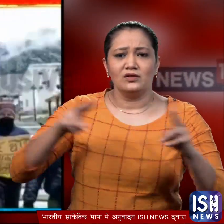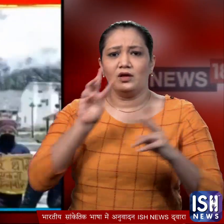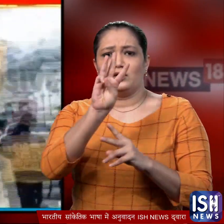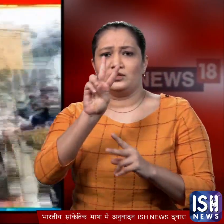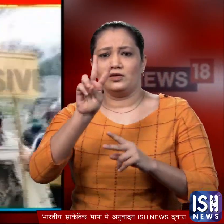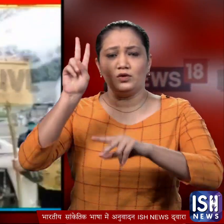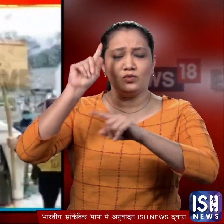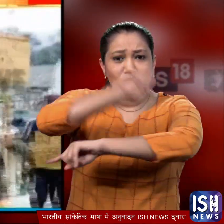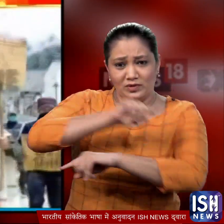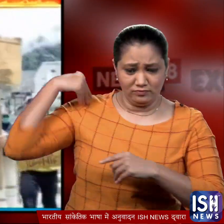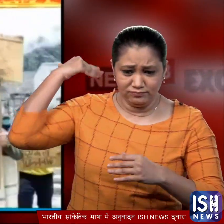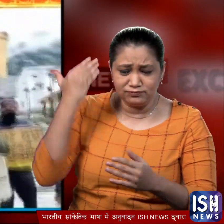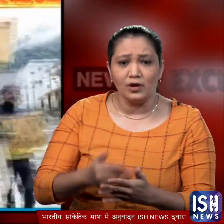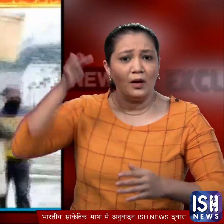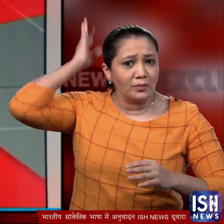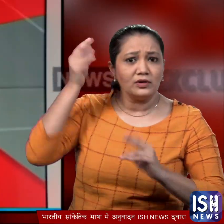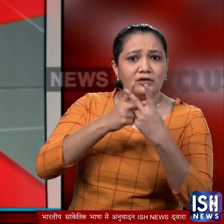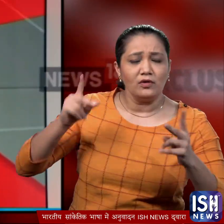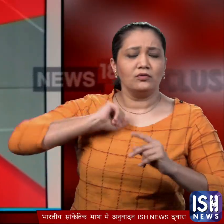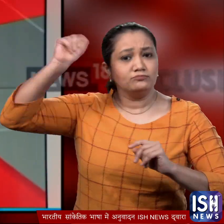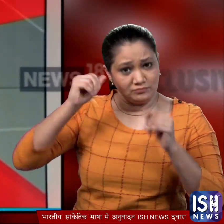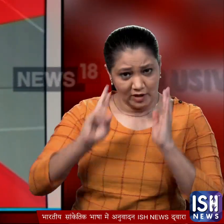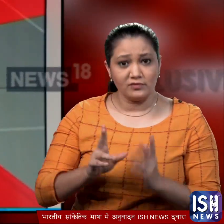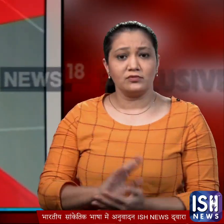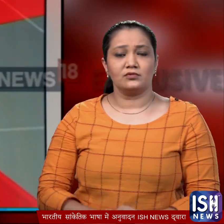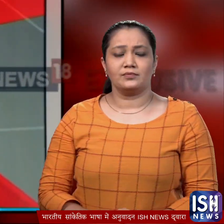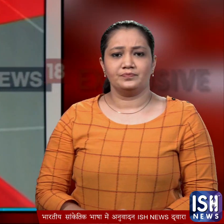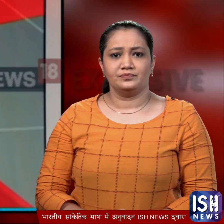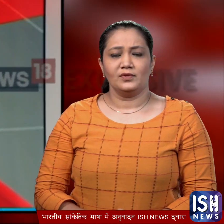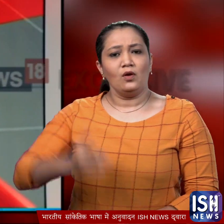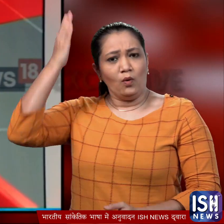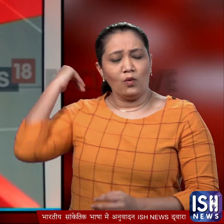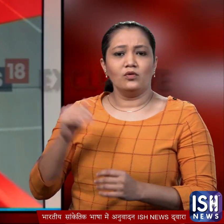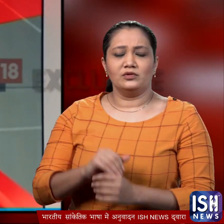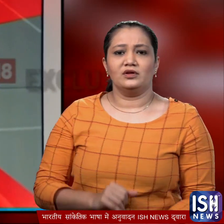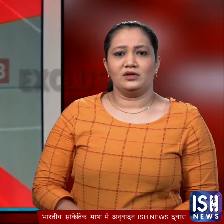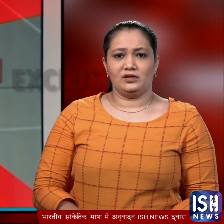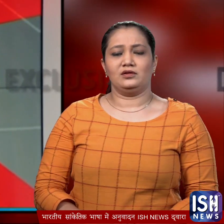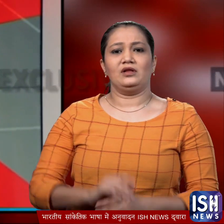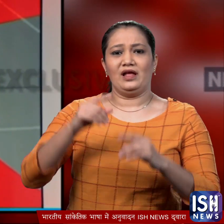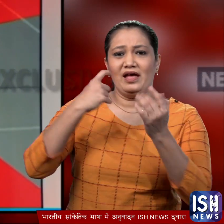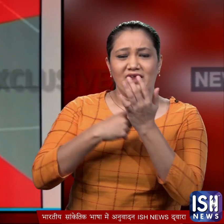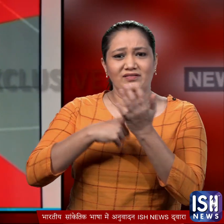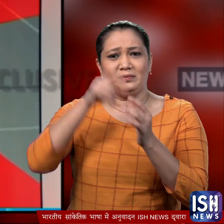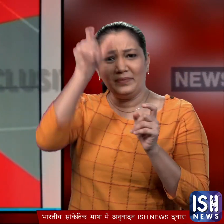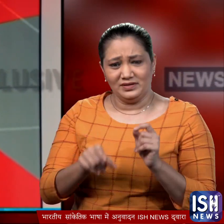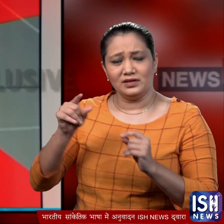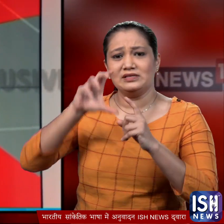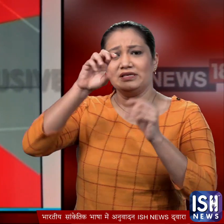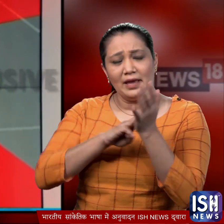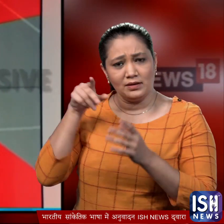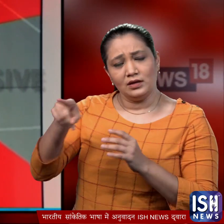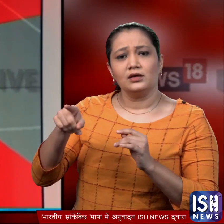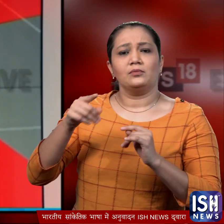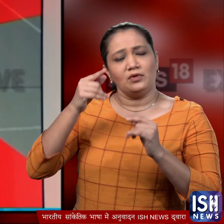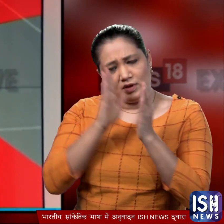केदारनाथ में पुरोहितों का धरना प्रदर्शन जारी है। सौभाग्य की एक बात यह कि पूर्व मुख्यमंत्री तीरथ सिंह रावत ने देवस्थानम एक्ट पर विचार करने का भरोसा